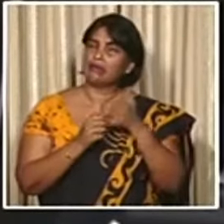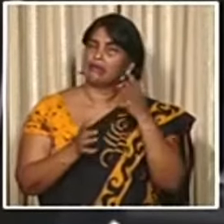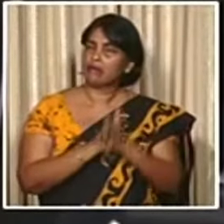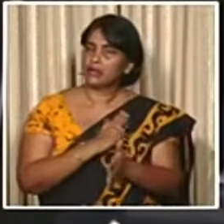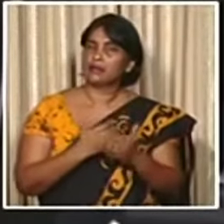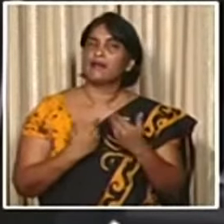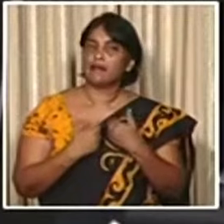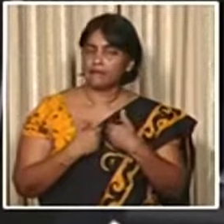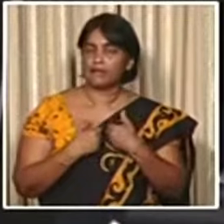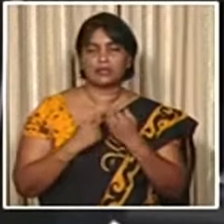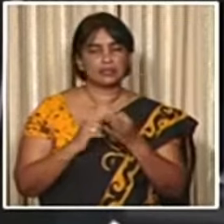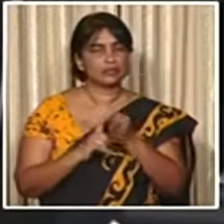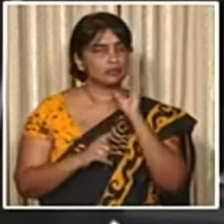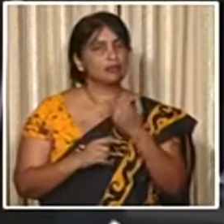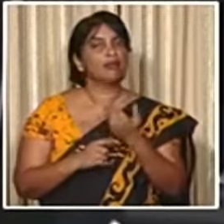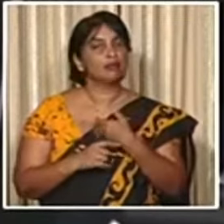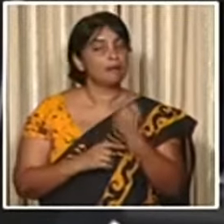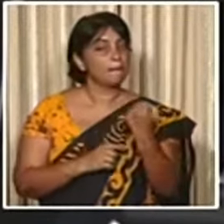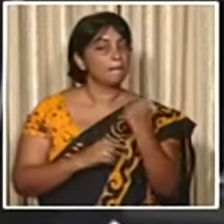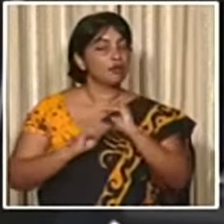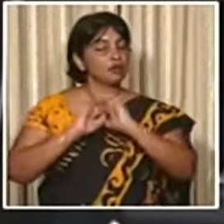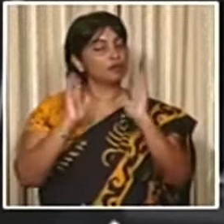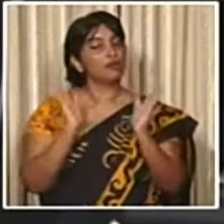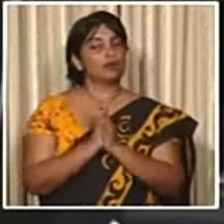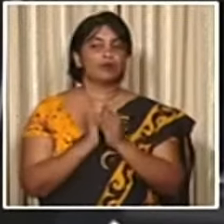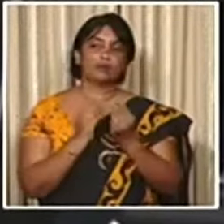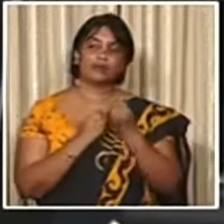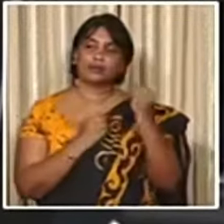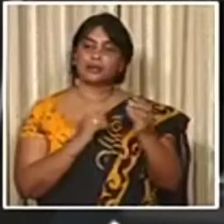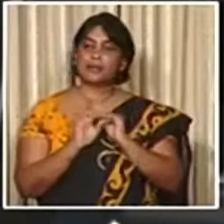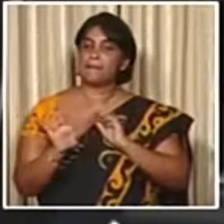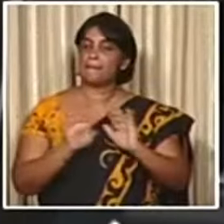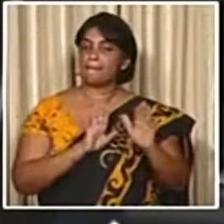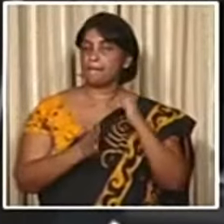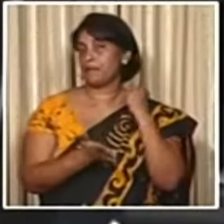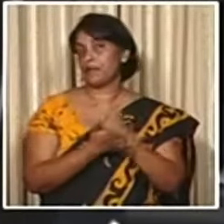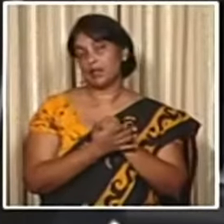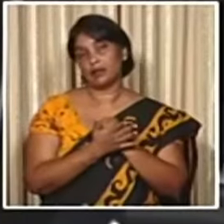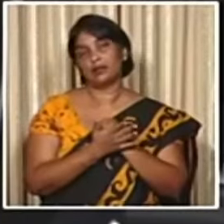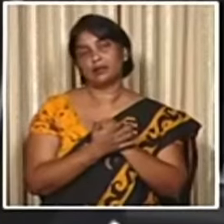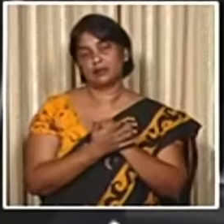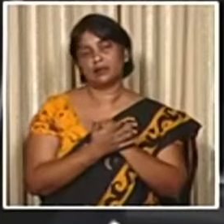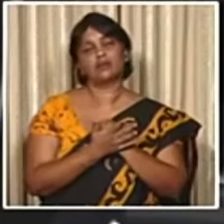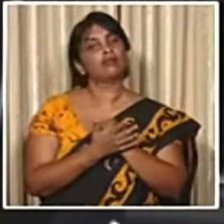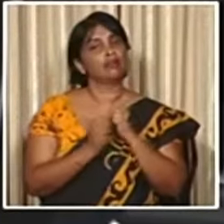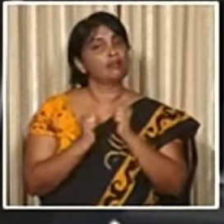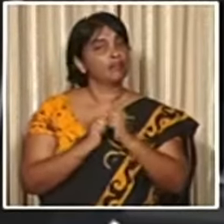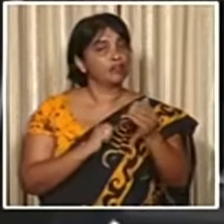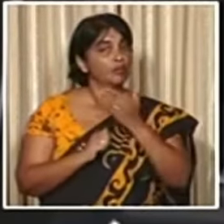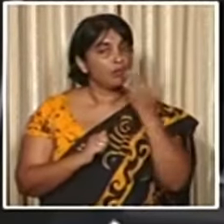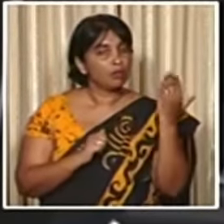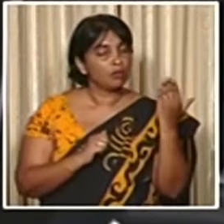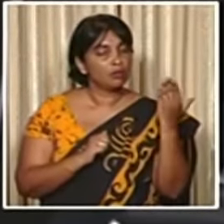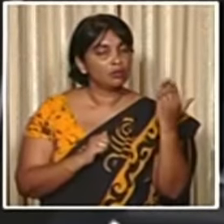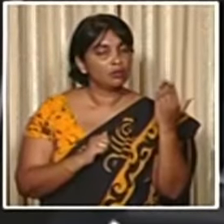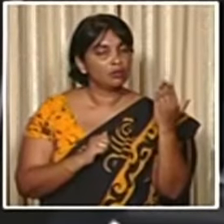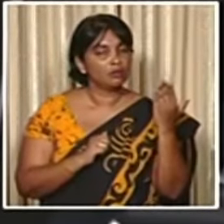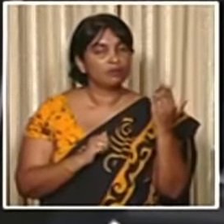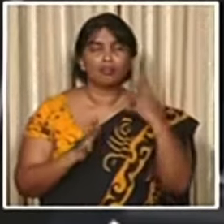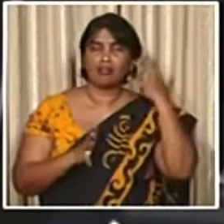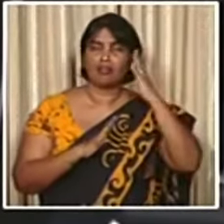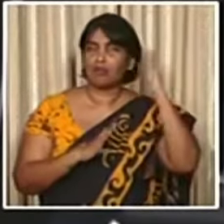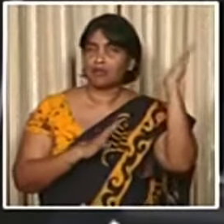තැනකුත් තියෙනවා මේ සභාපතිතුමනි මේ බලතල ඔක්කොම අපි දීලා තියෙනවා මේ පාලනය කරන්න මහ බැංකුවට මේක කරන්න පුළුවන්ද